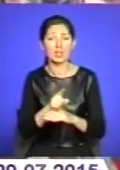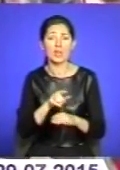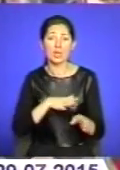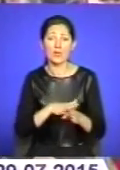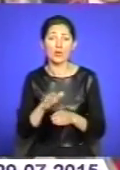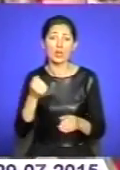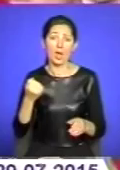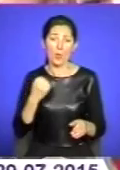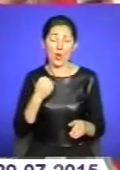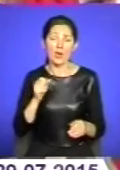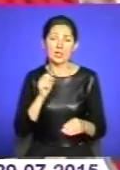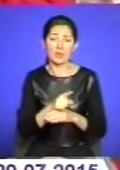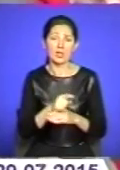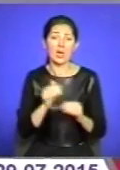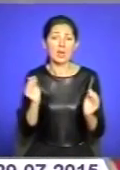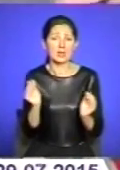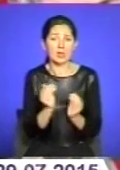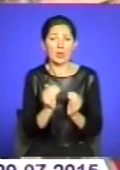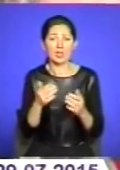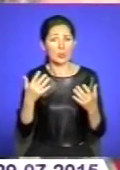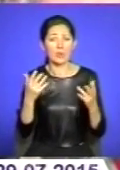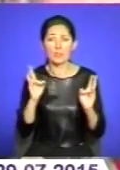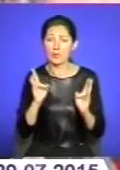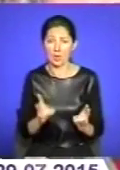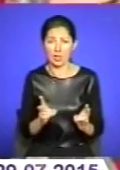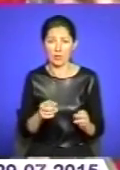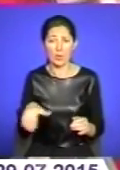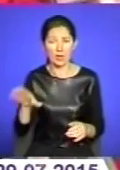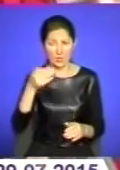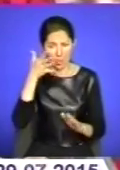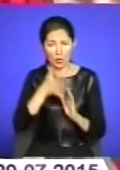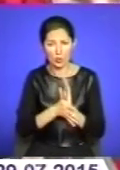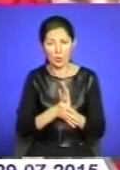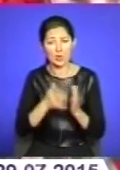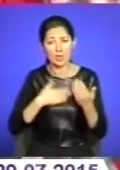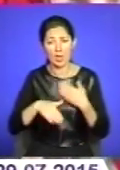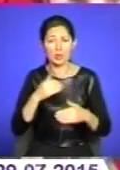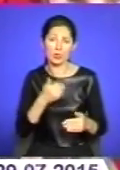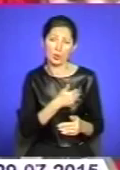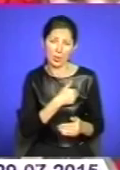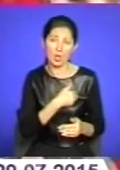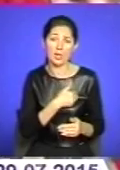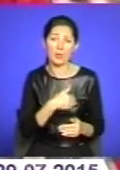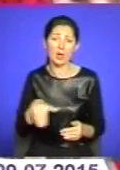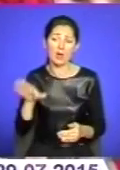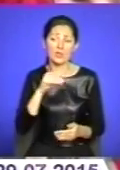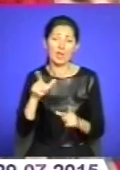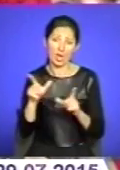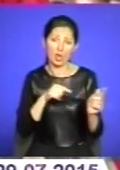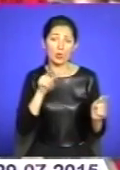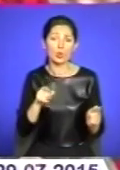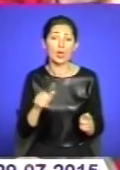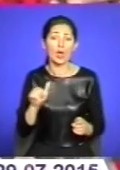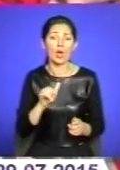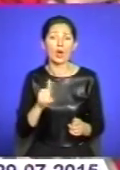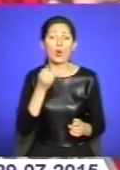завдання з найменшими втратами. Вони це все розуміють і з радістю, і з бажанням, до речі, всі йдуть туди. Коли я запитав, чи в